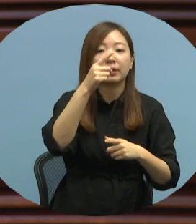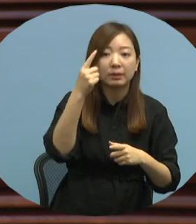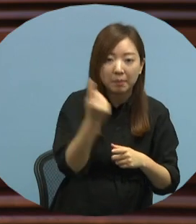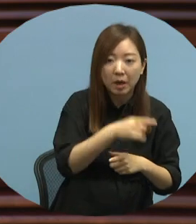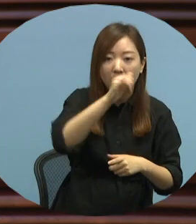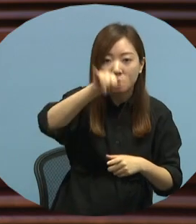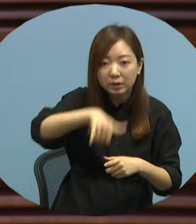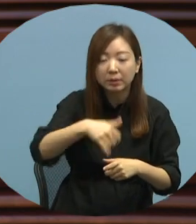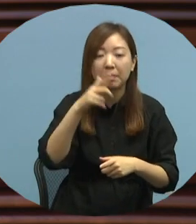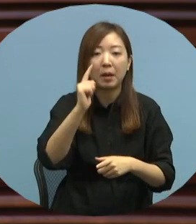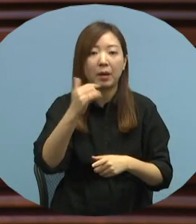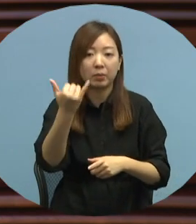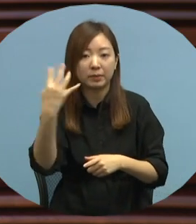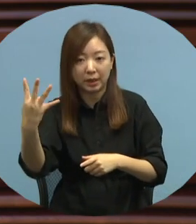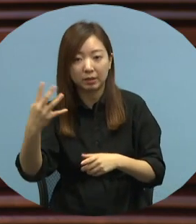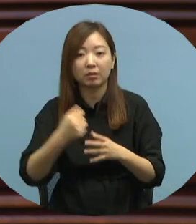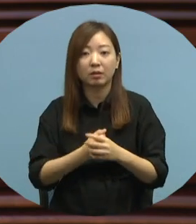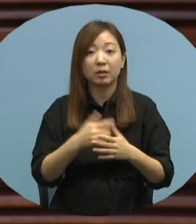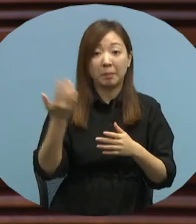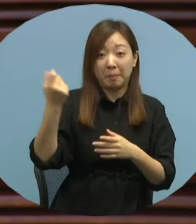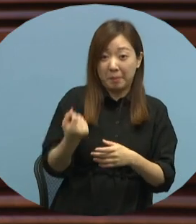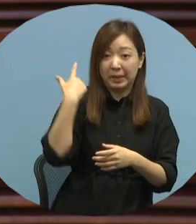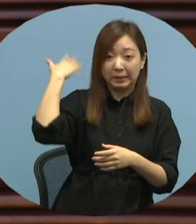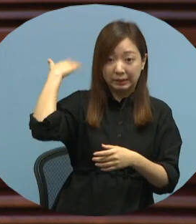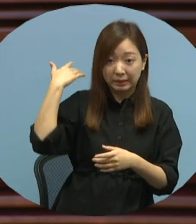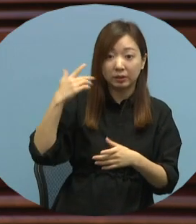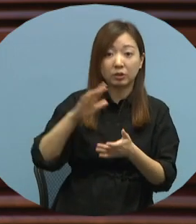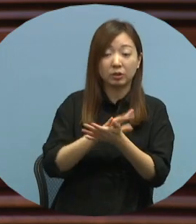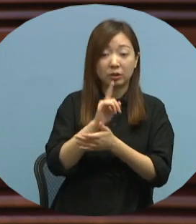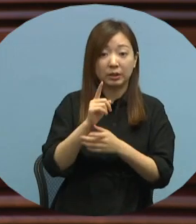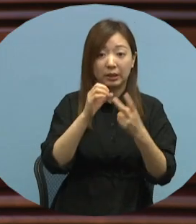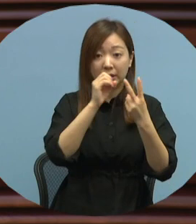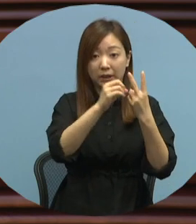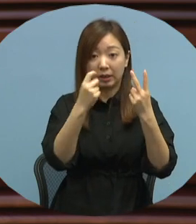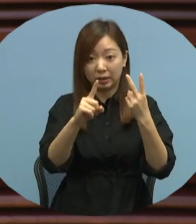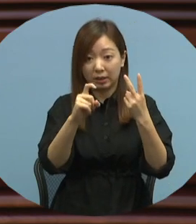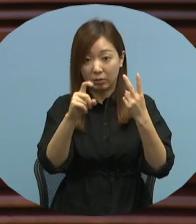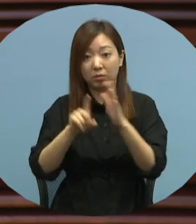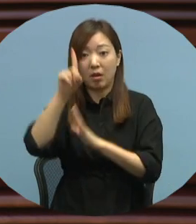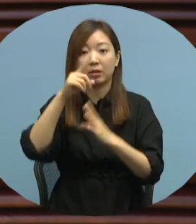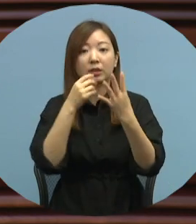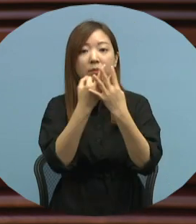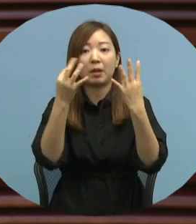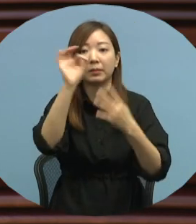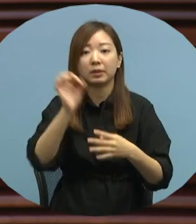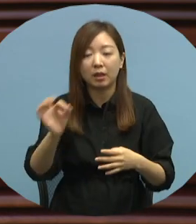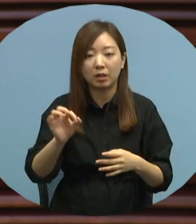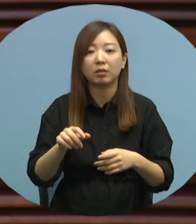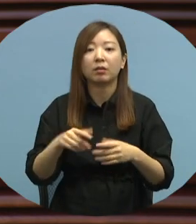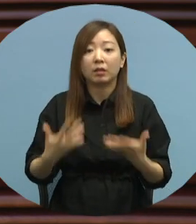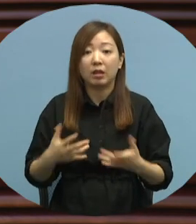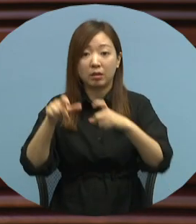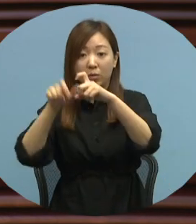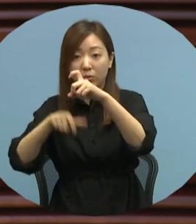16,864宗，較2019年同期的平均數字增加 43%。2020年9月的綜援失業個